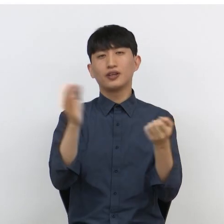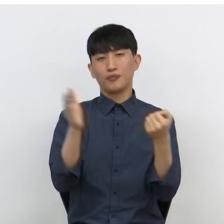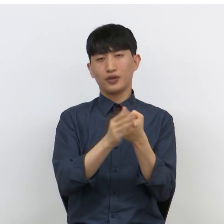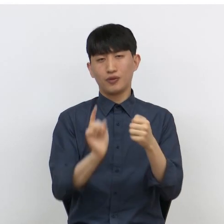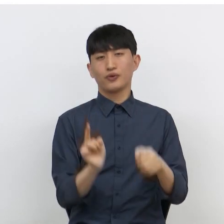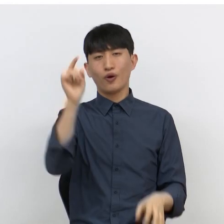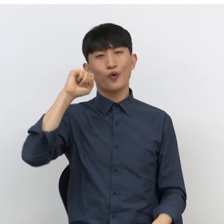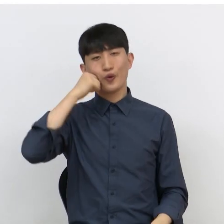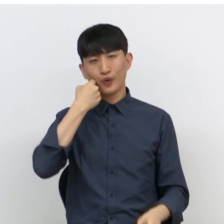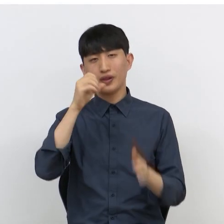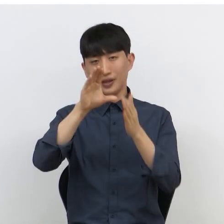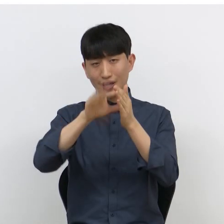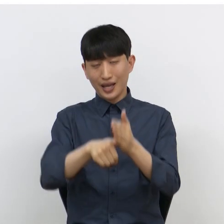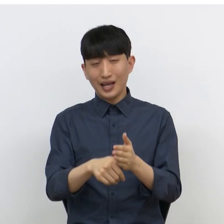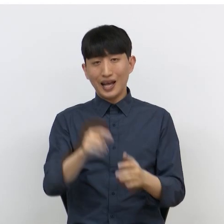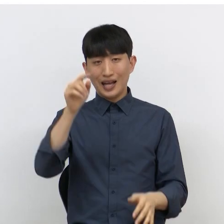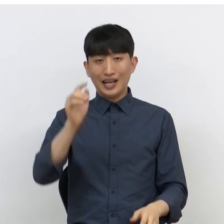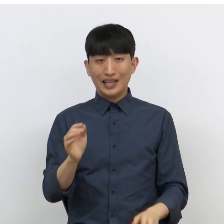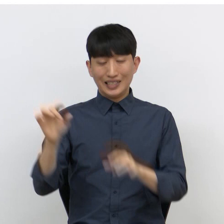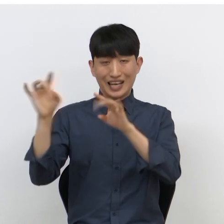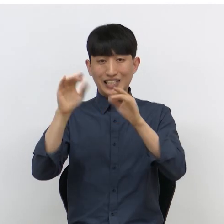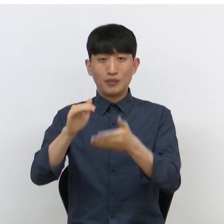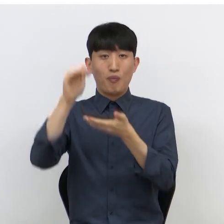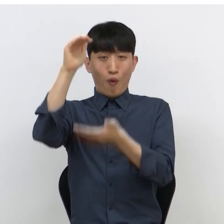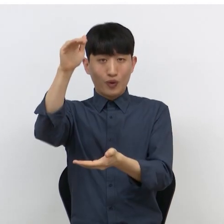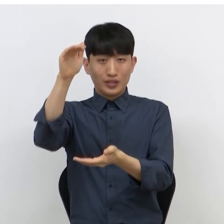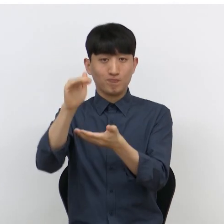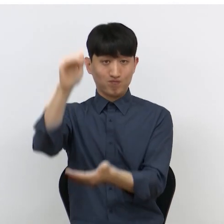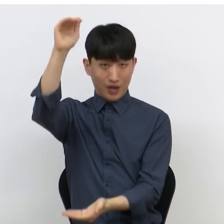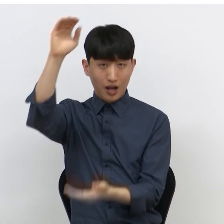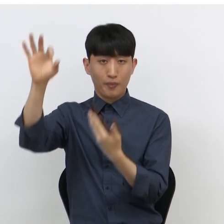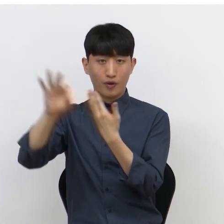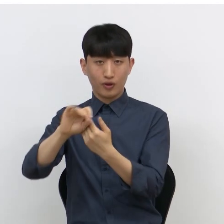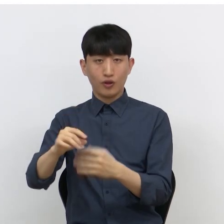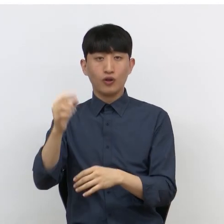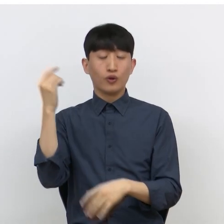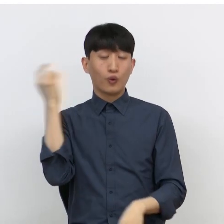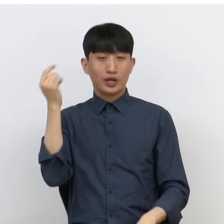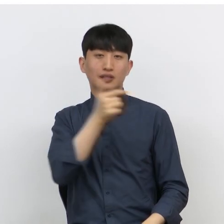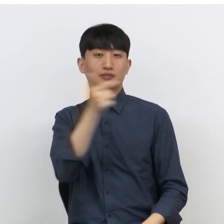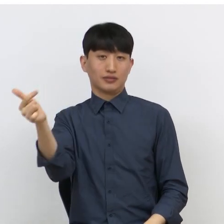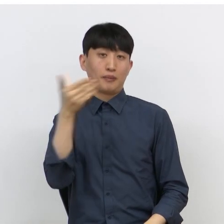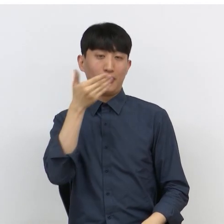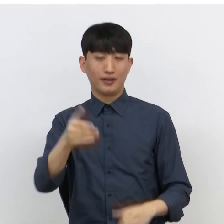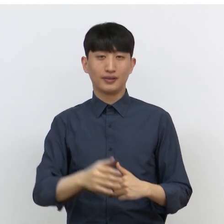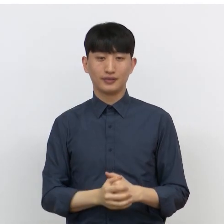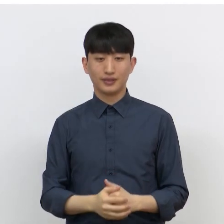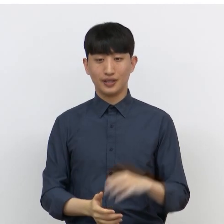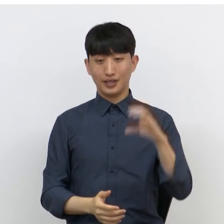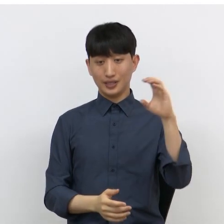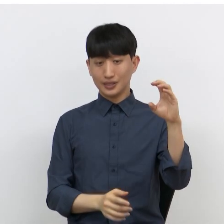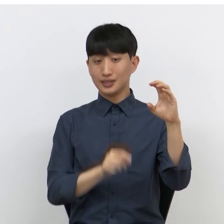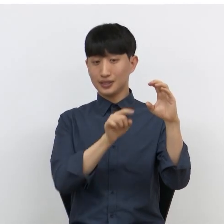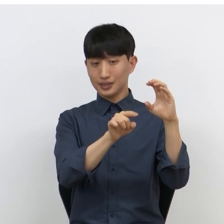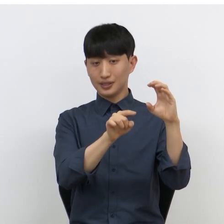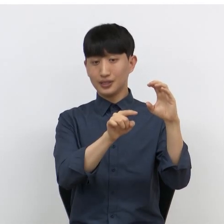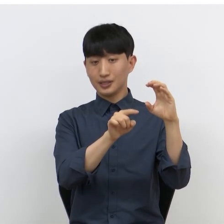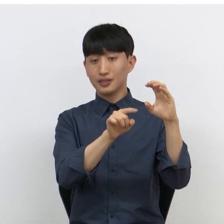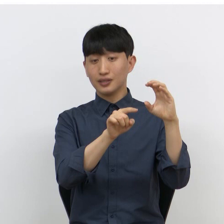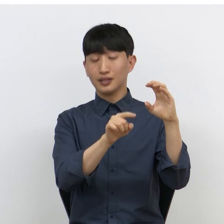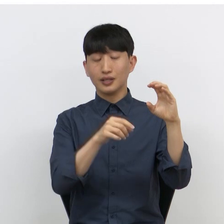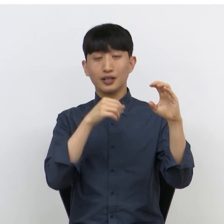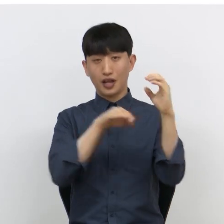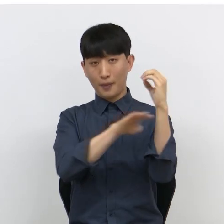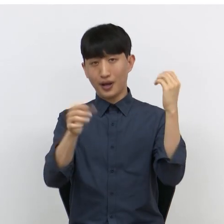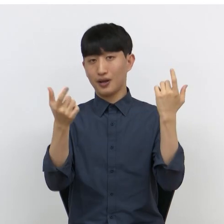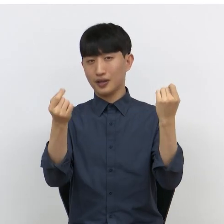폭을 증가시켜주면 훨씬 더 소리가 세게 들어갑니다. 여기서 상위 자극 수준이라고 하는 것은 C레벨을 얘기하는 거죠. C레벨을 더 이상